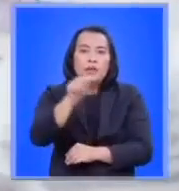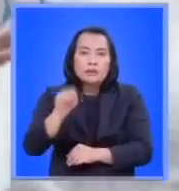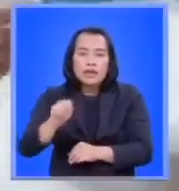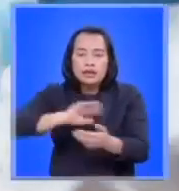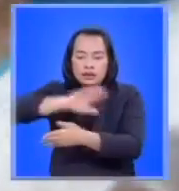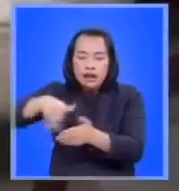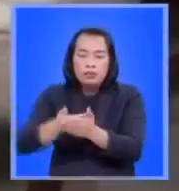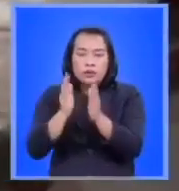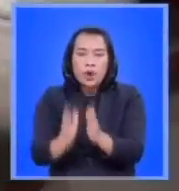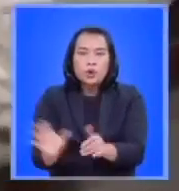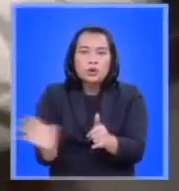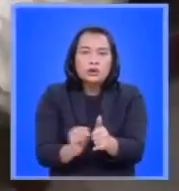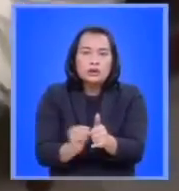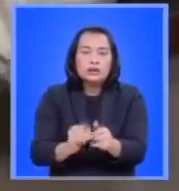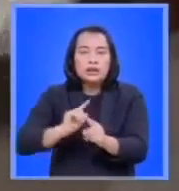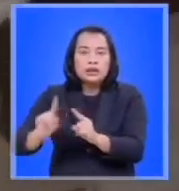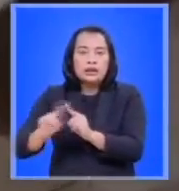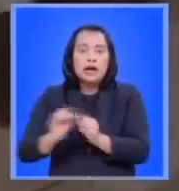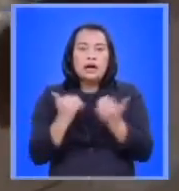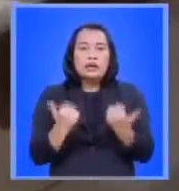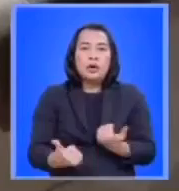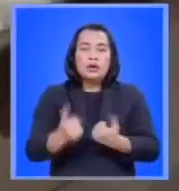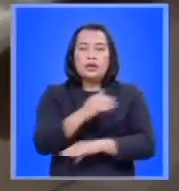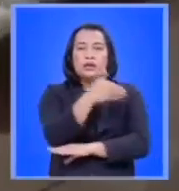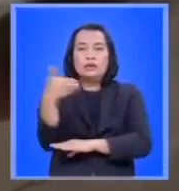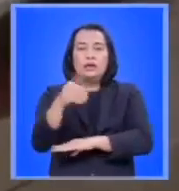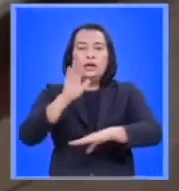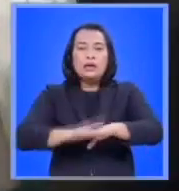ดซึ่งในตอนนี้ทีมผู้เชี่ยวชาญนานาชาติกำลังเดินท